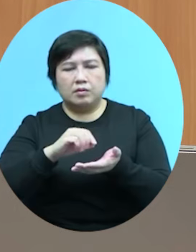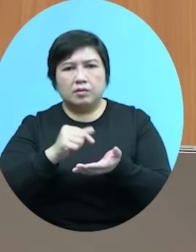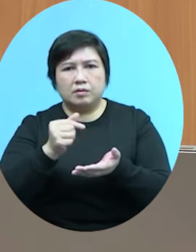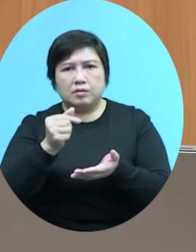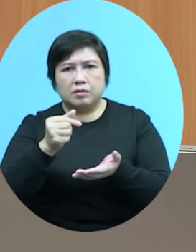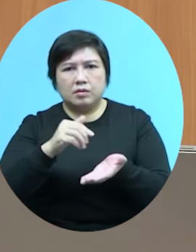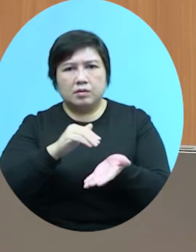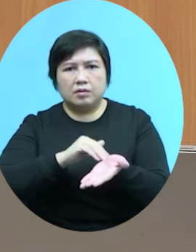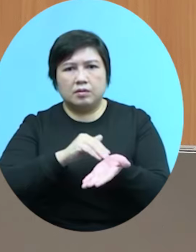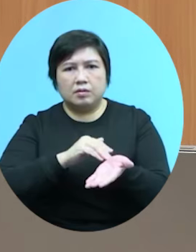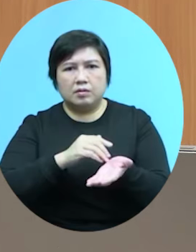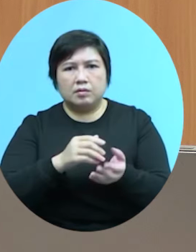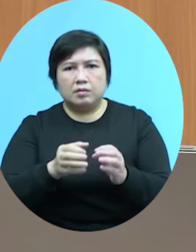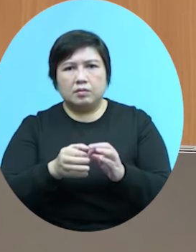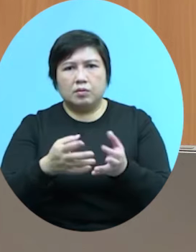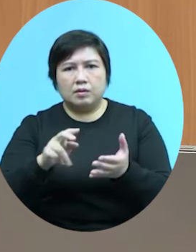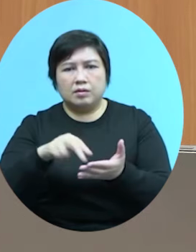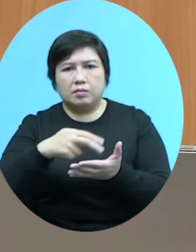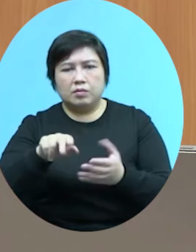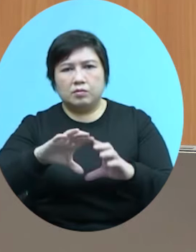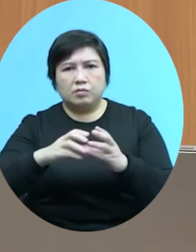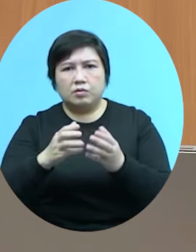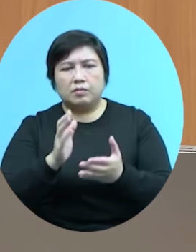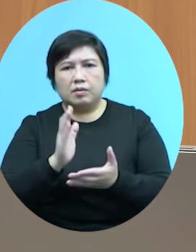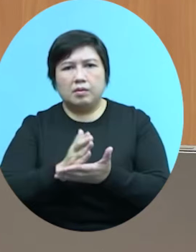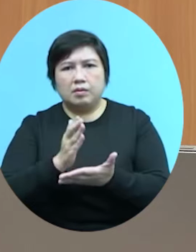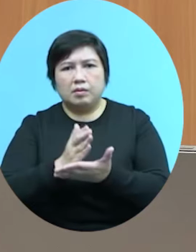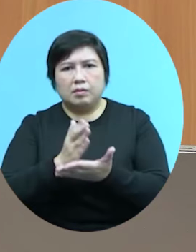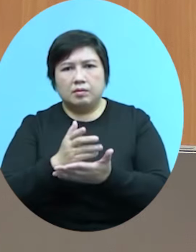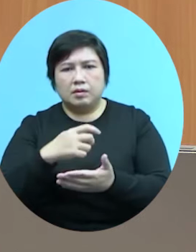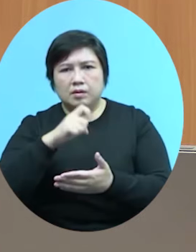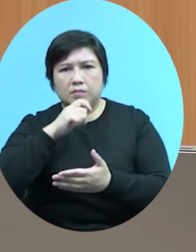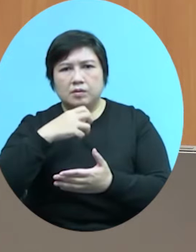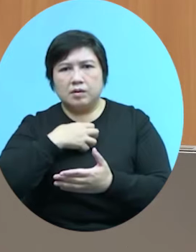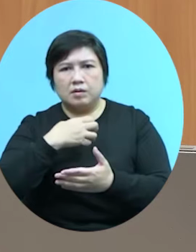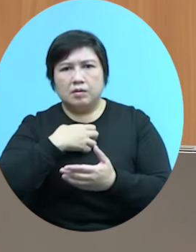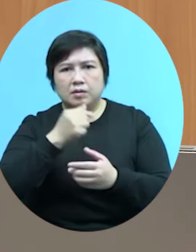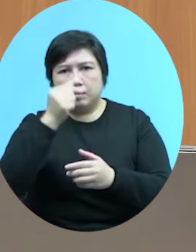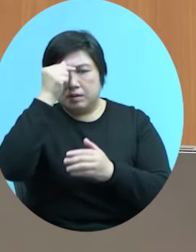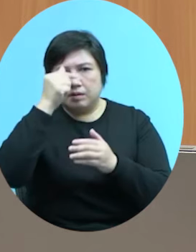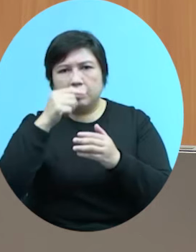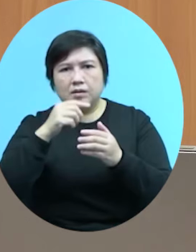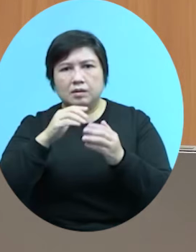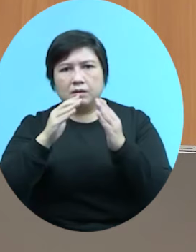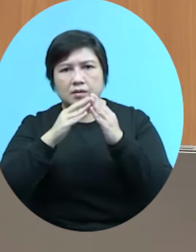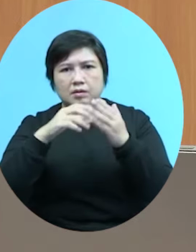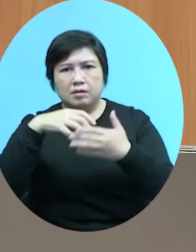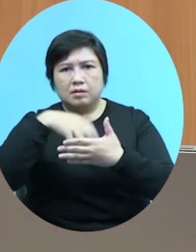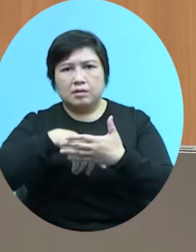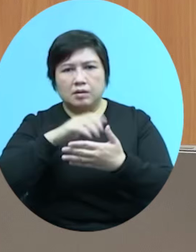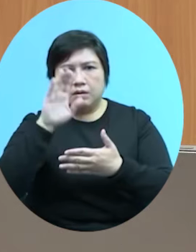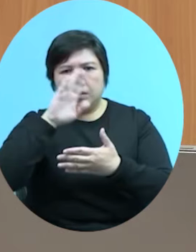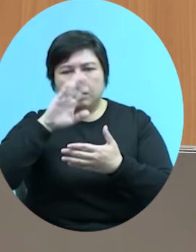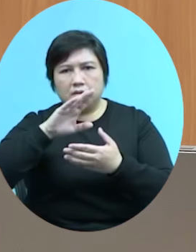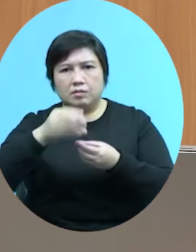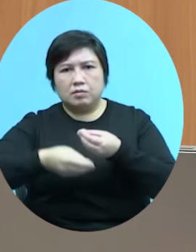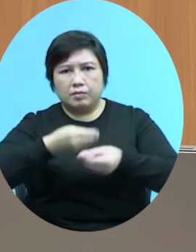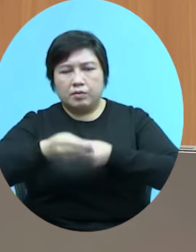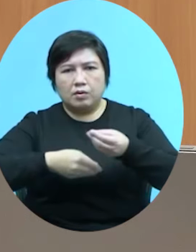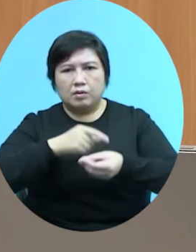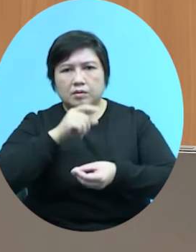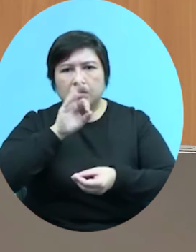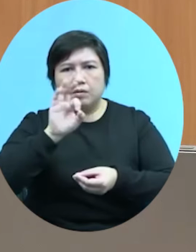不是相關跳舞群組所以我們都擔心會不會在醫院有一些隱性的接觸各樣